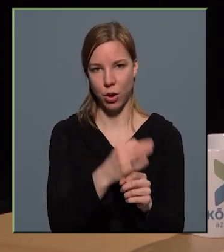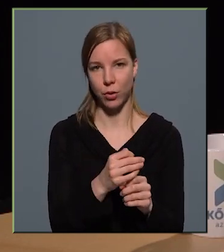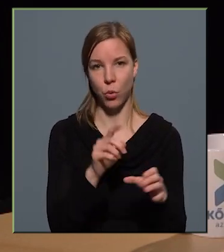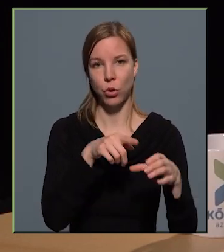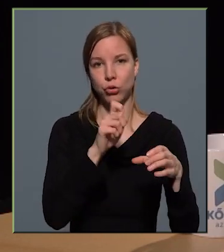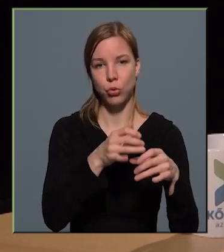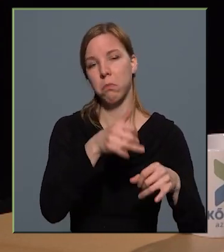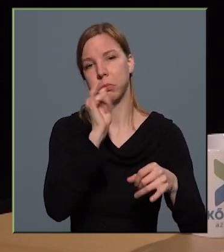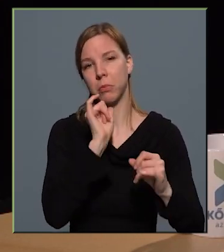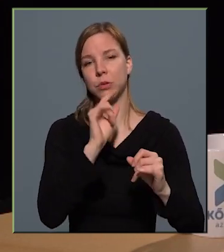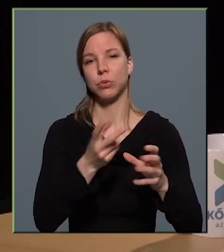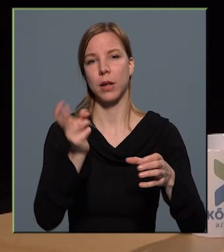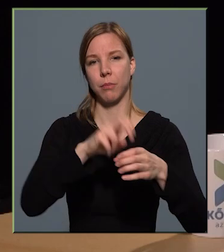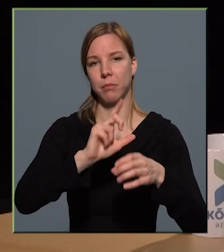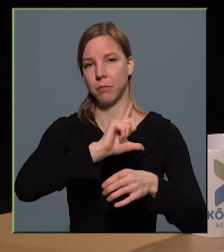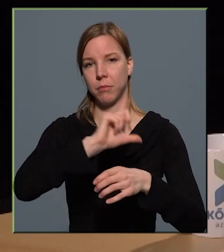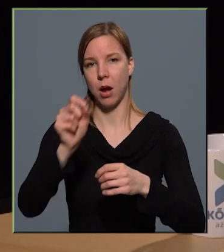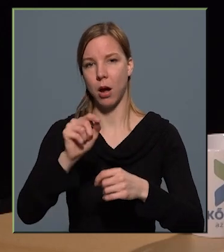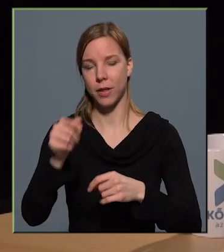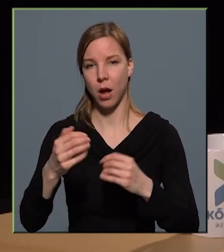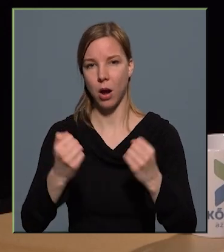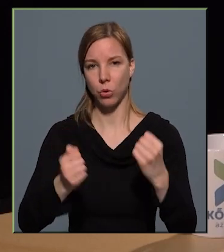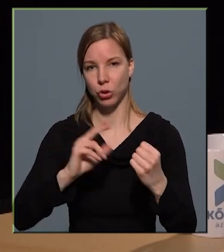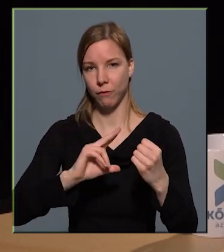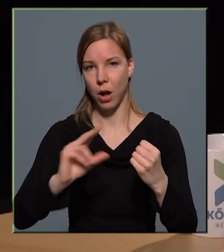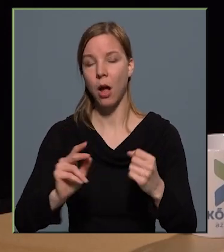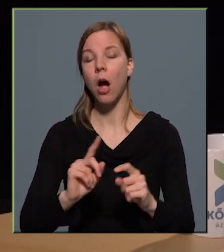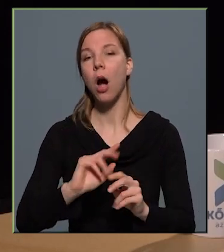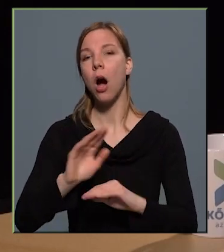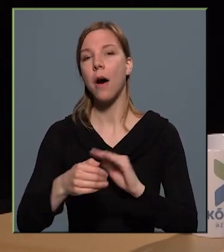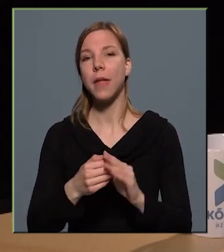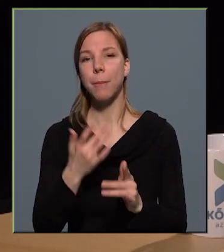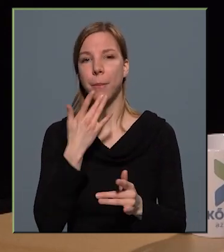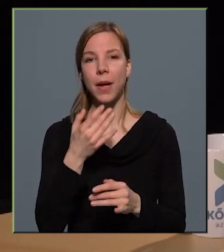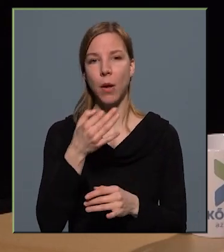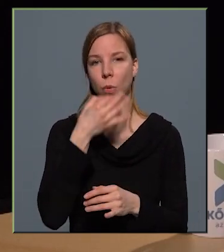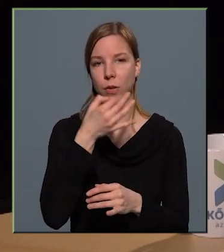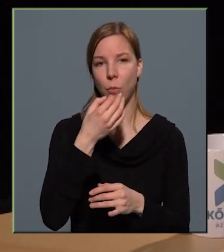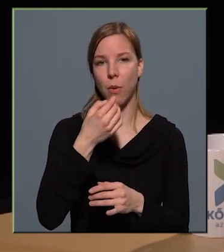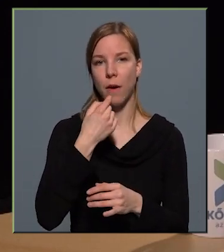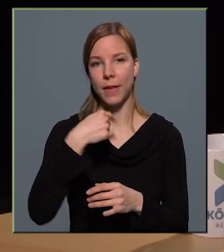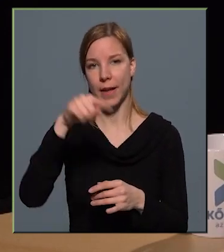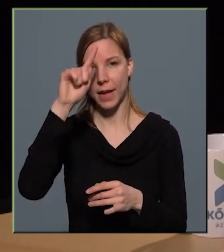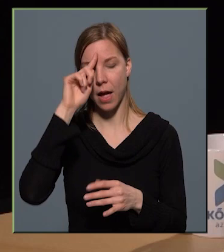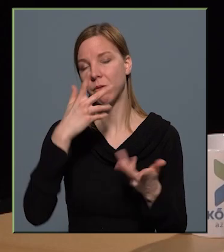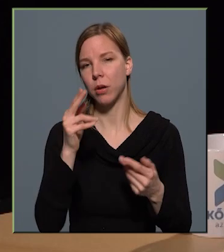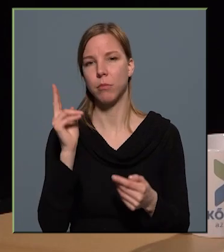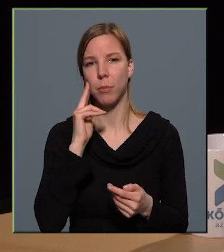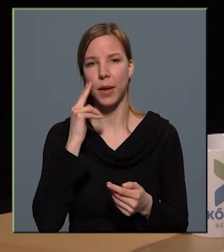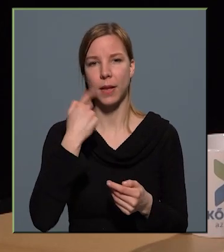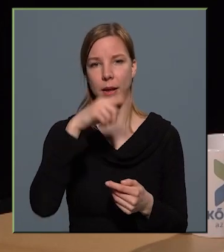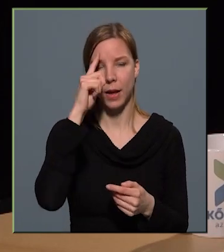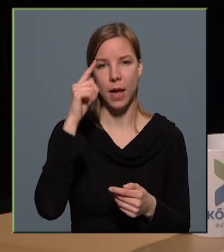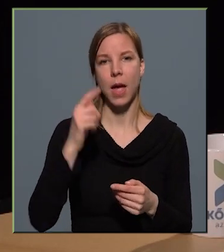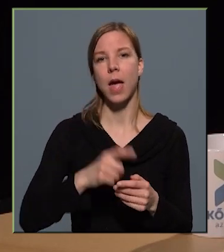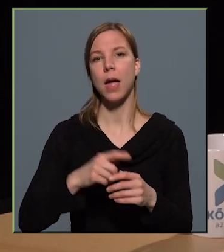beülök és hazamegyek a kocsiba, hanem bizony arról is, hogyha szombat éjszaka vagy péntek éjszaka szórakoztam